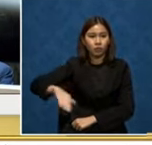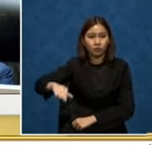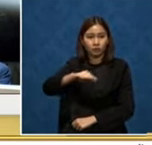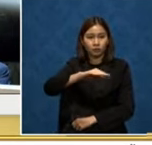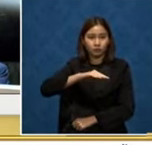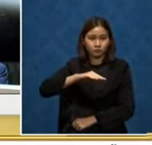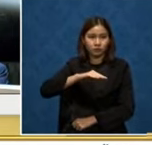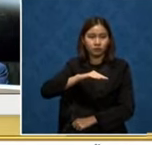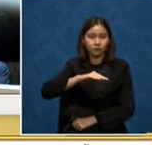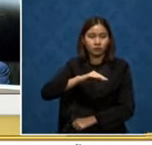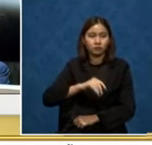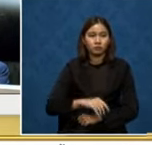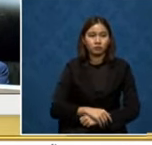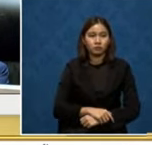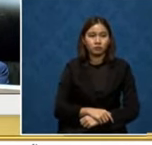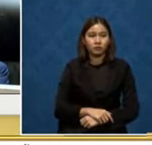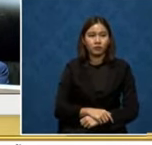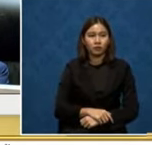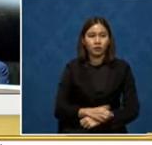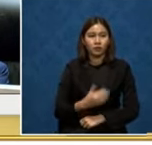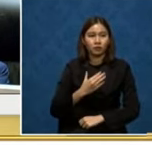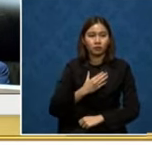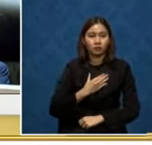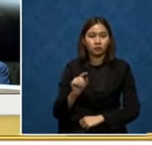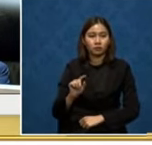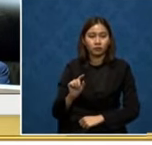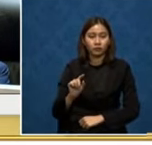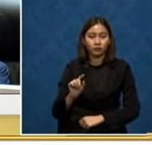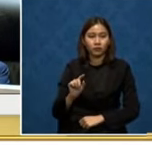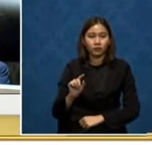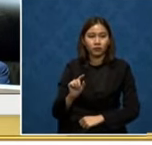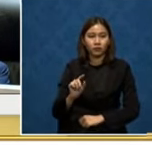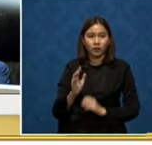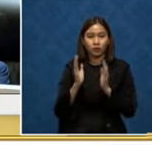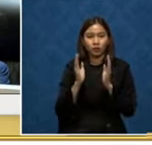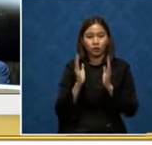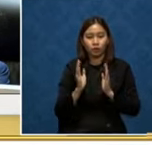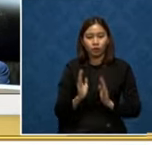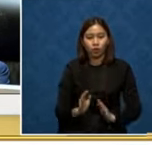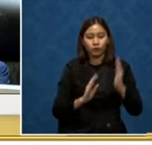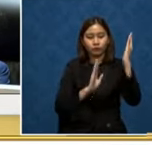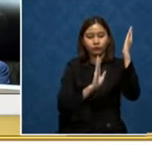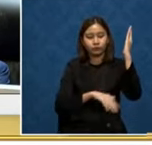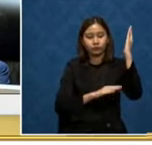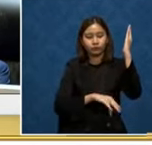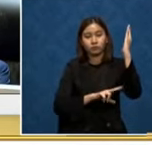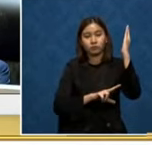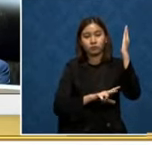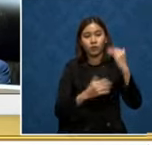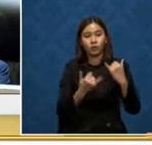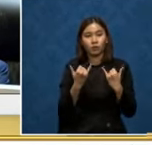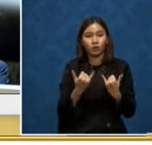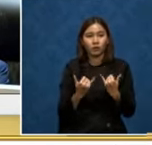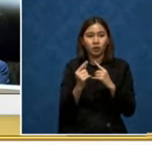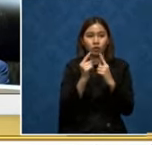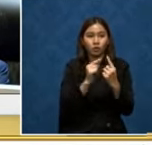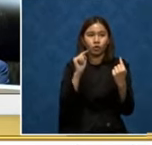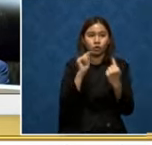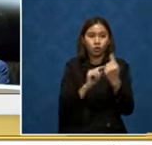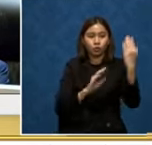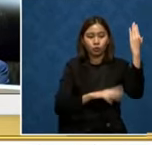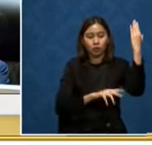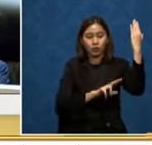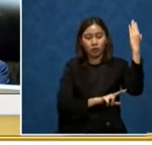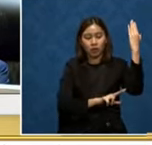บแล้วก็ตัวผมเองเป็นคนสามจงหวดนะครับวันนี้ก็จะพูดถึงคามรนแงใสามจงหว